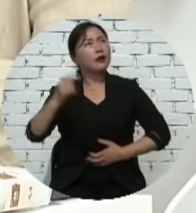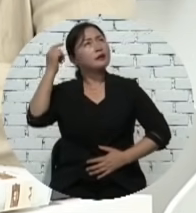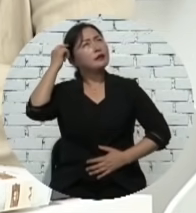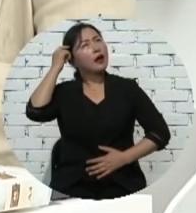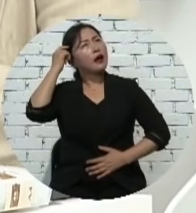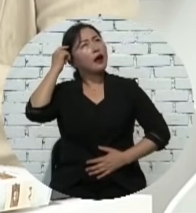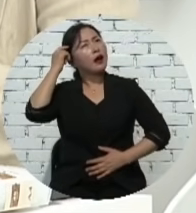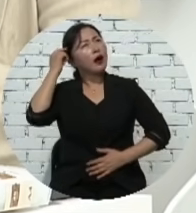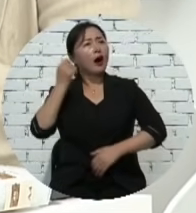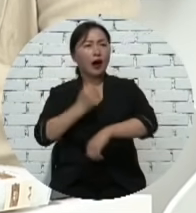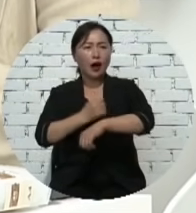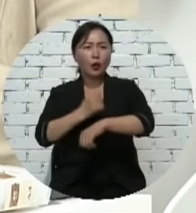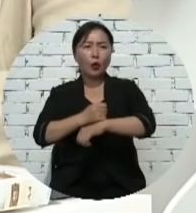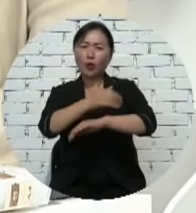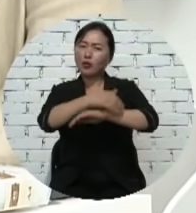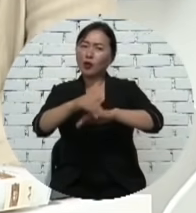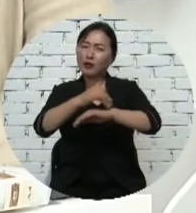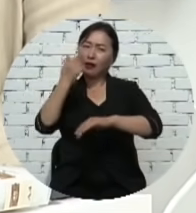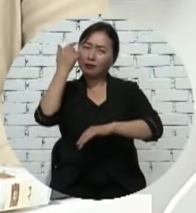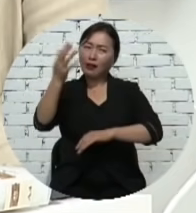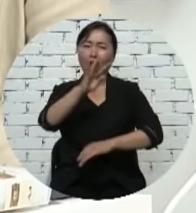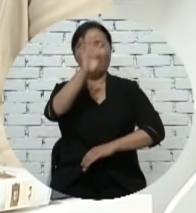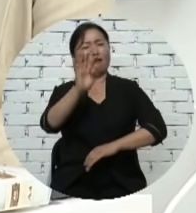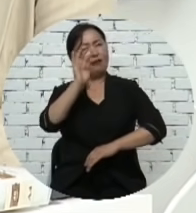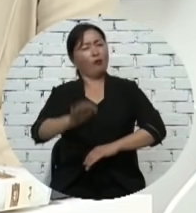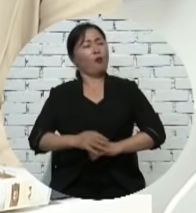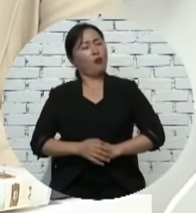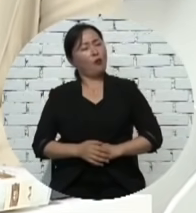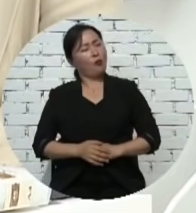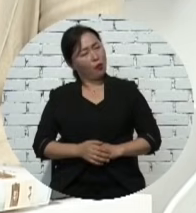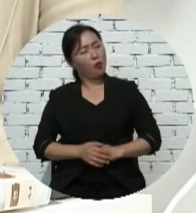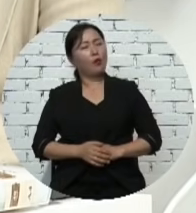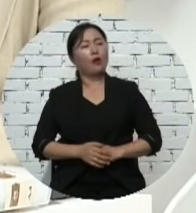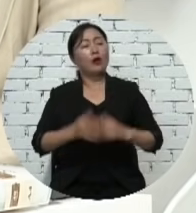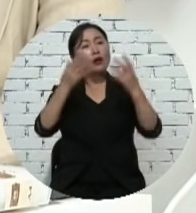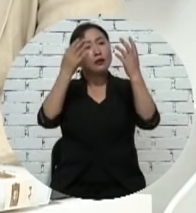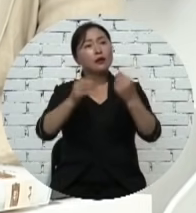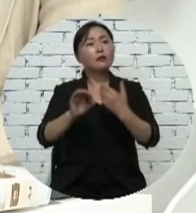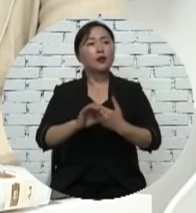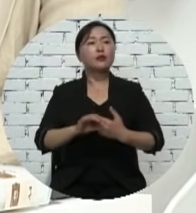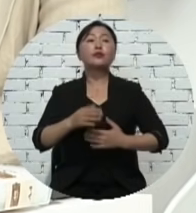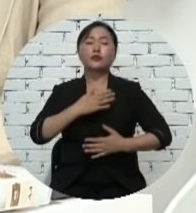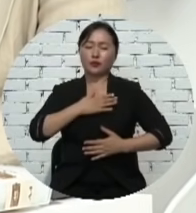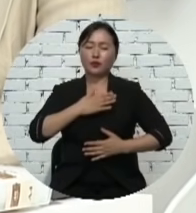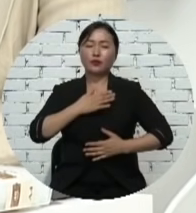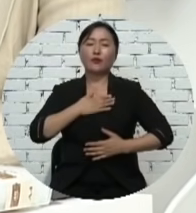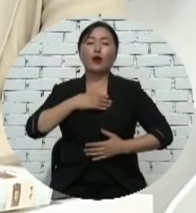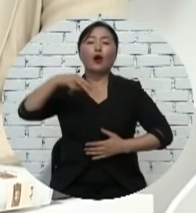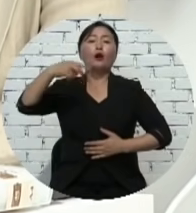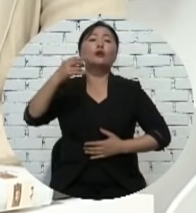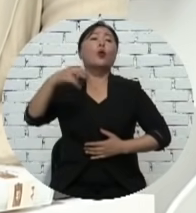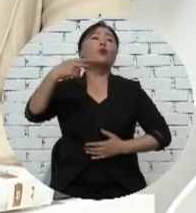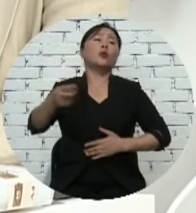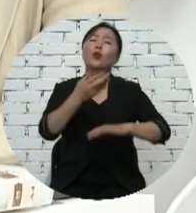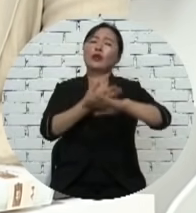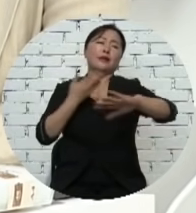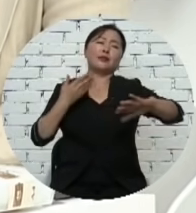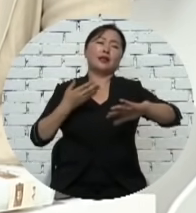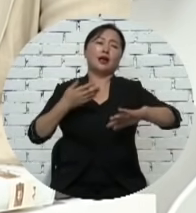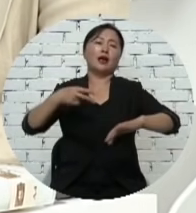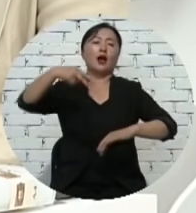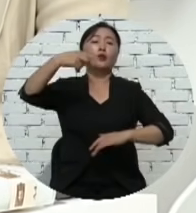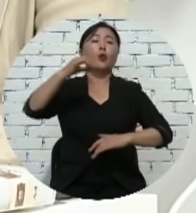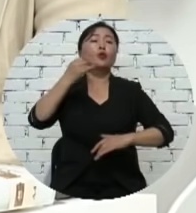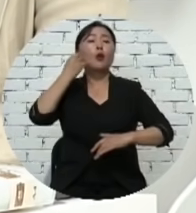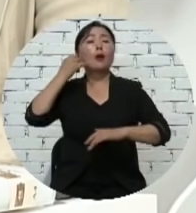생각을 좀 해보시고 내놓으셨나 하는 생각이 드는 게 제가 지금 송도를 예를 다 건설한 사람이라니까요. 아니요, 송도하고는 바다, 다르다니까요. 송도의 바다를 메워서